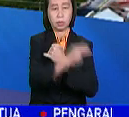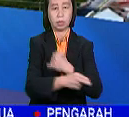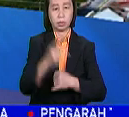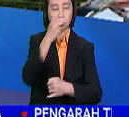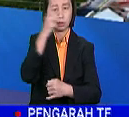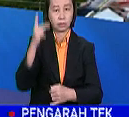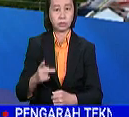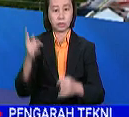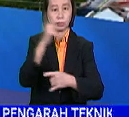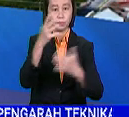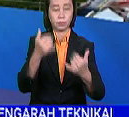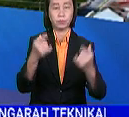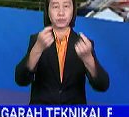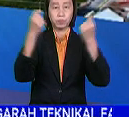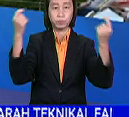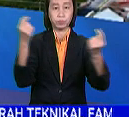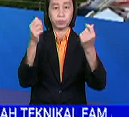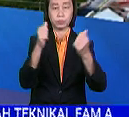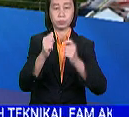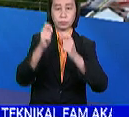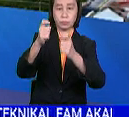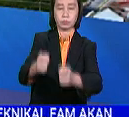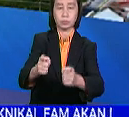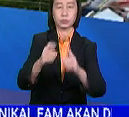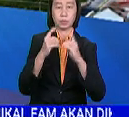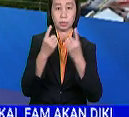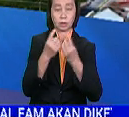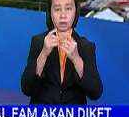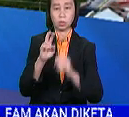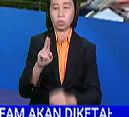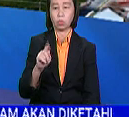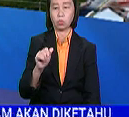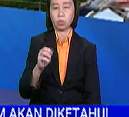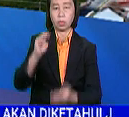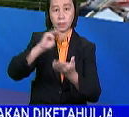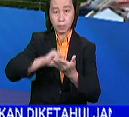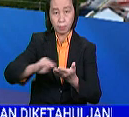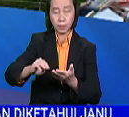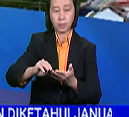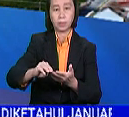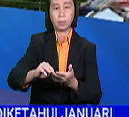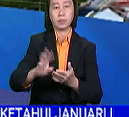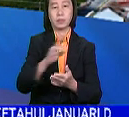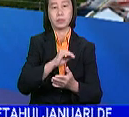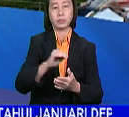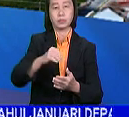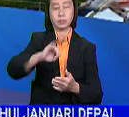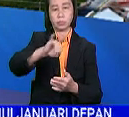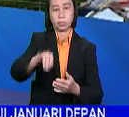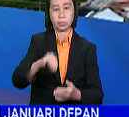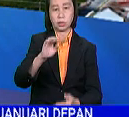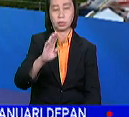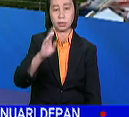kucing hari ini istiadat dimulai kan dengan penggunaan darjah utama yang amat Mulia bintang kenyalang Johan bintang